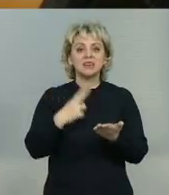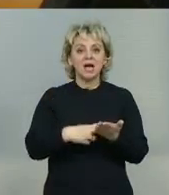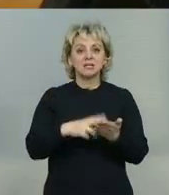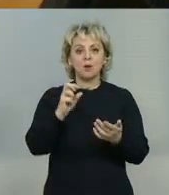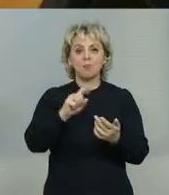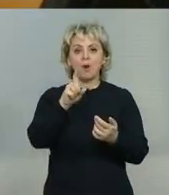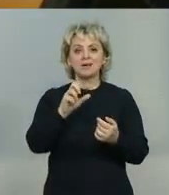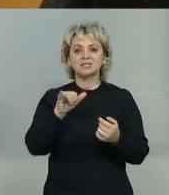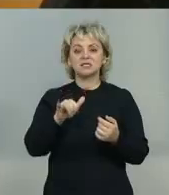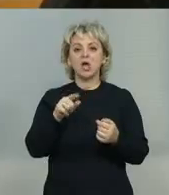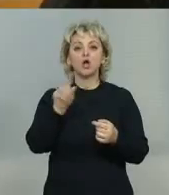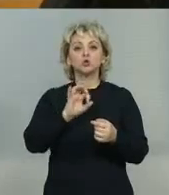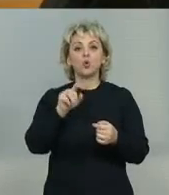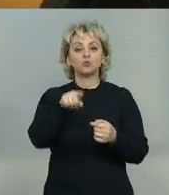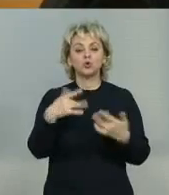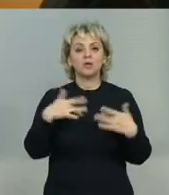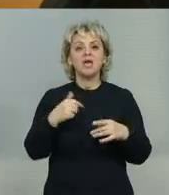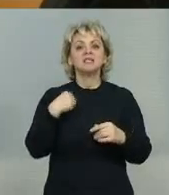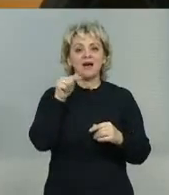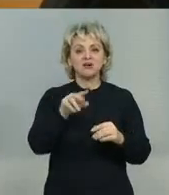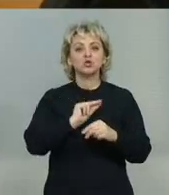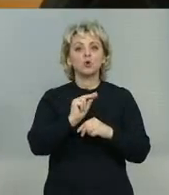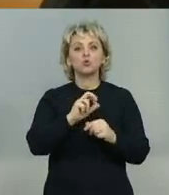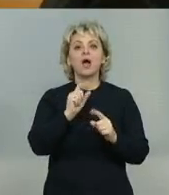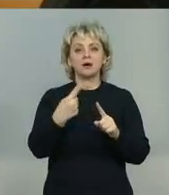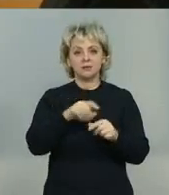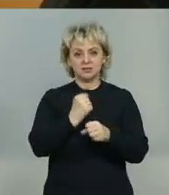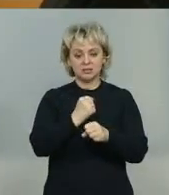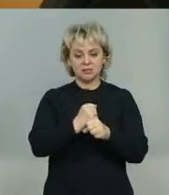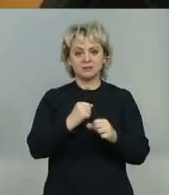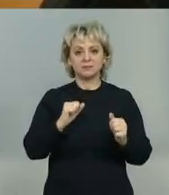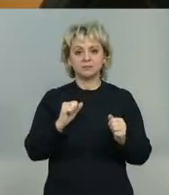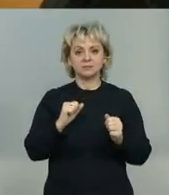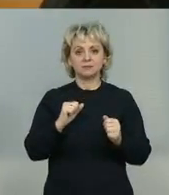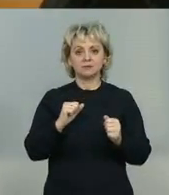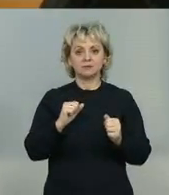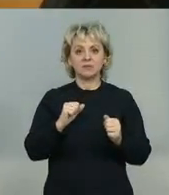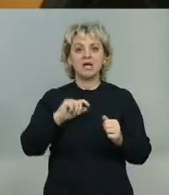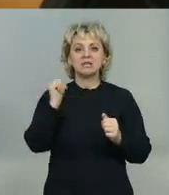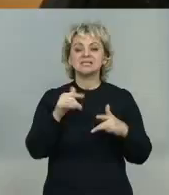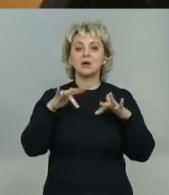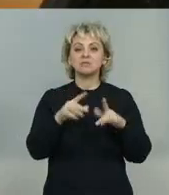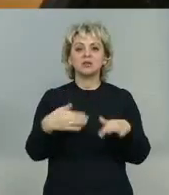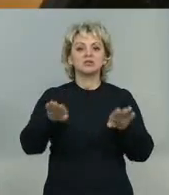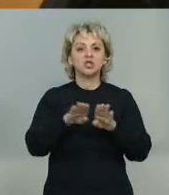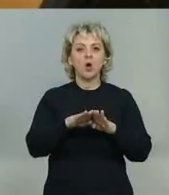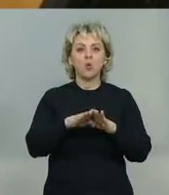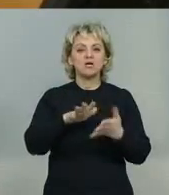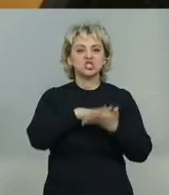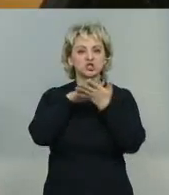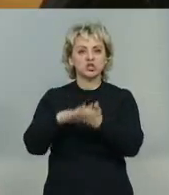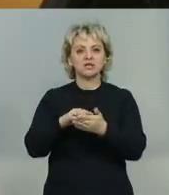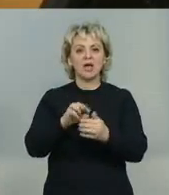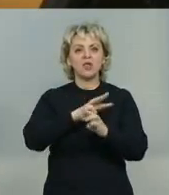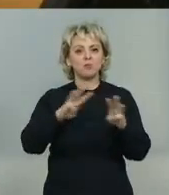доказательной базы у меня о том, чтобы его уволить. Я вас научу, как это сделать, Николай Ильич. На самом деле, такое жирное пятно на